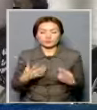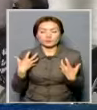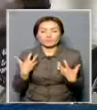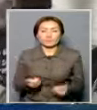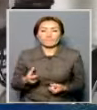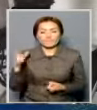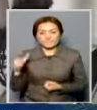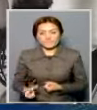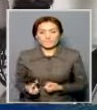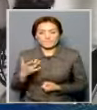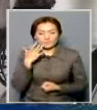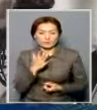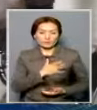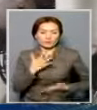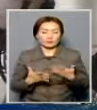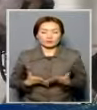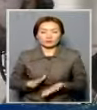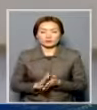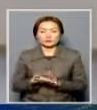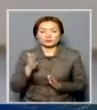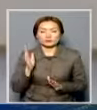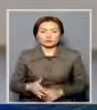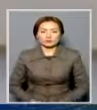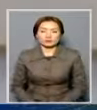но и на эмоциональное состояние участников